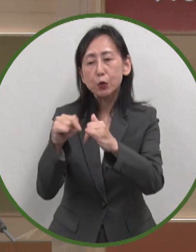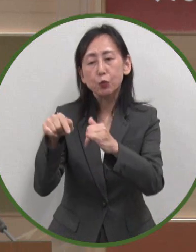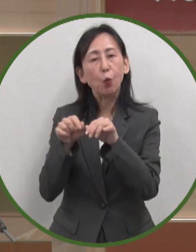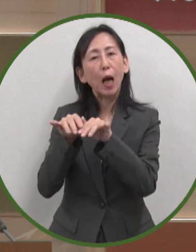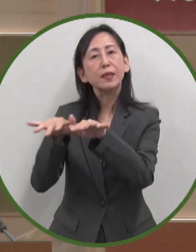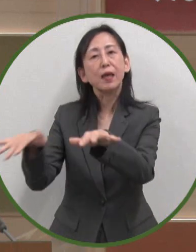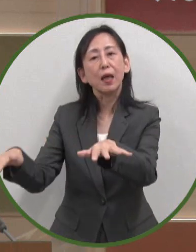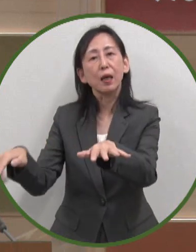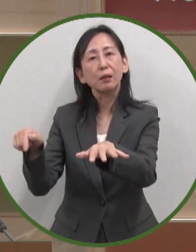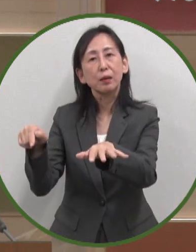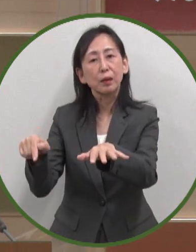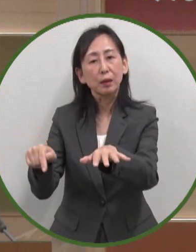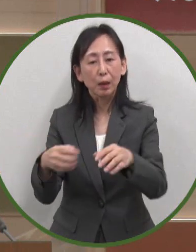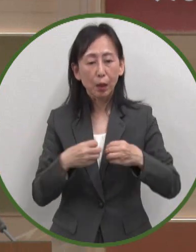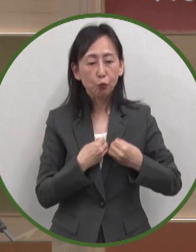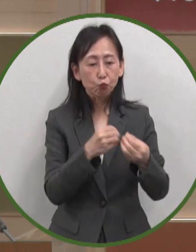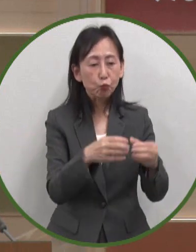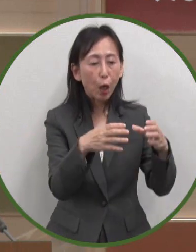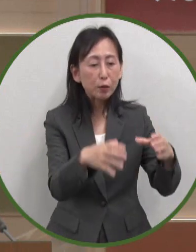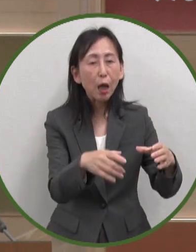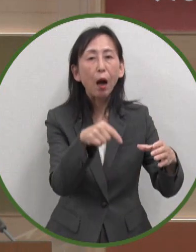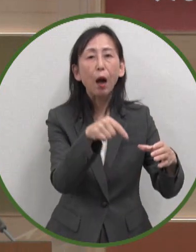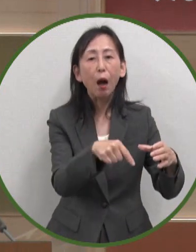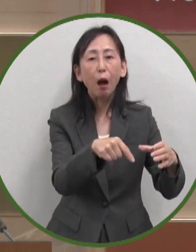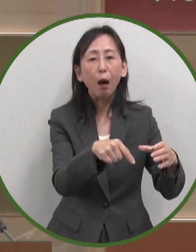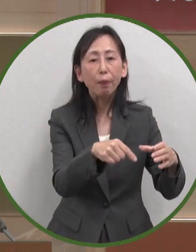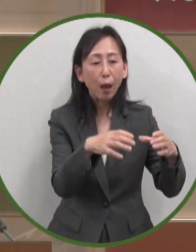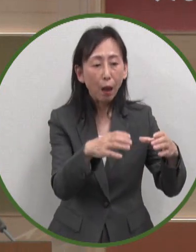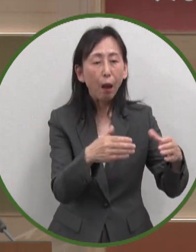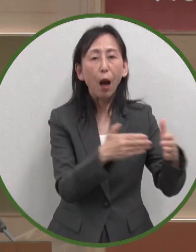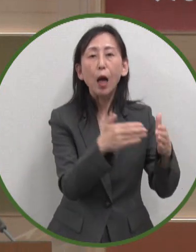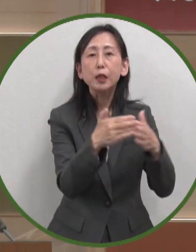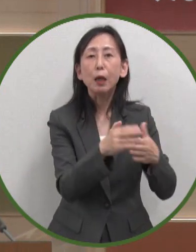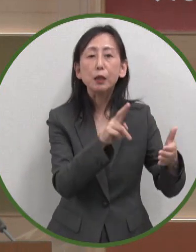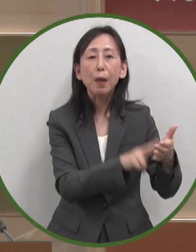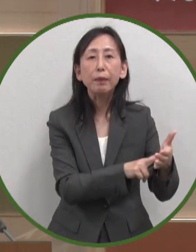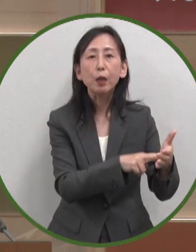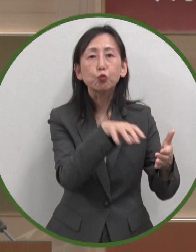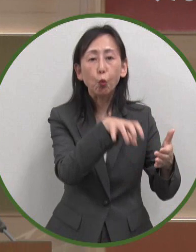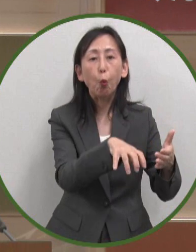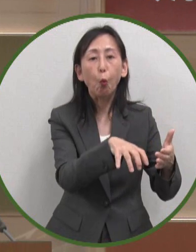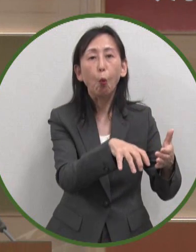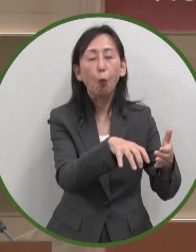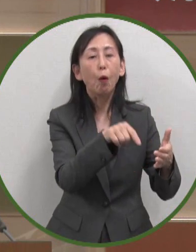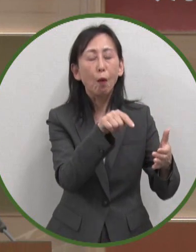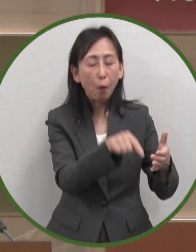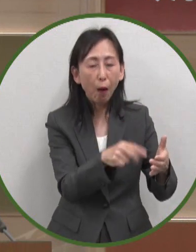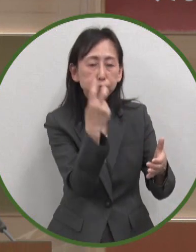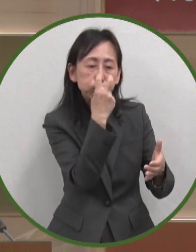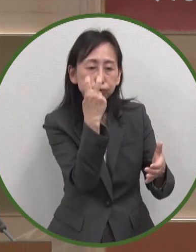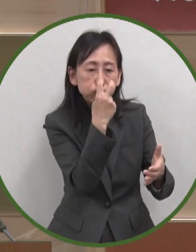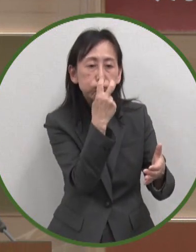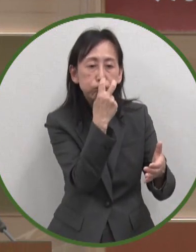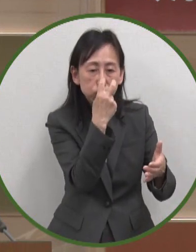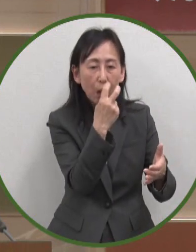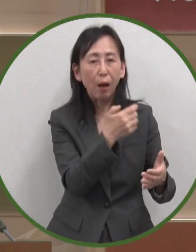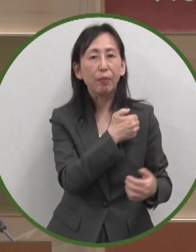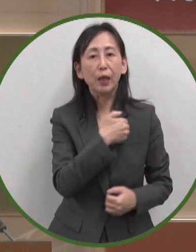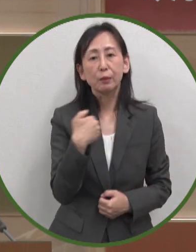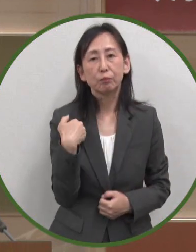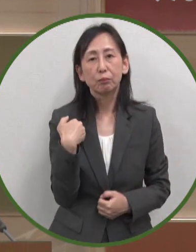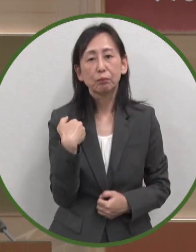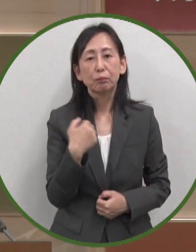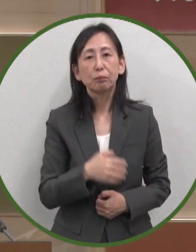ので、クラスターでその範囲をこう限って追いかけられる部分についてはですね、ある程度何て言い